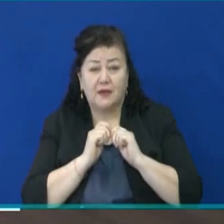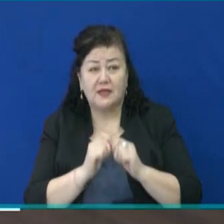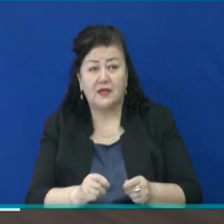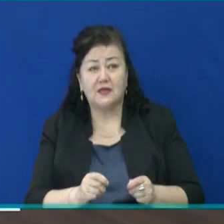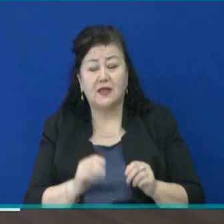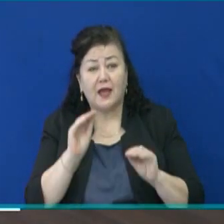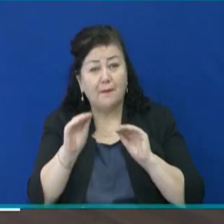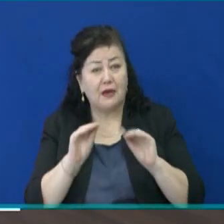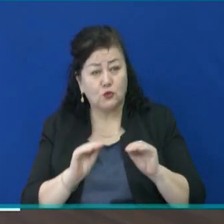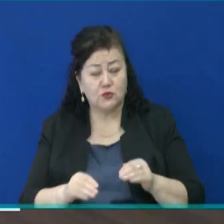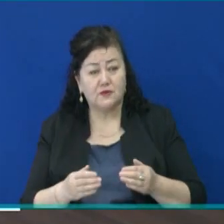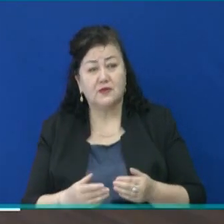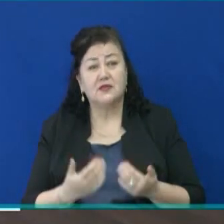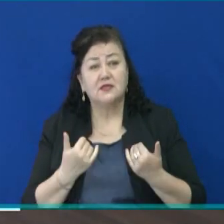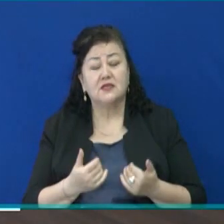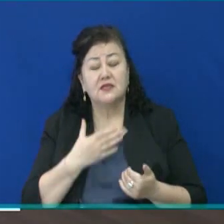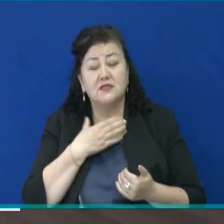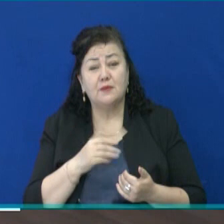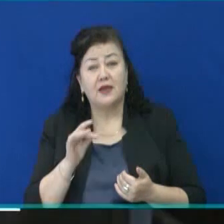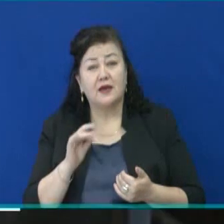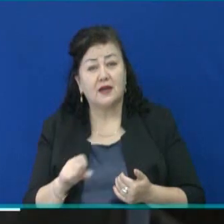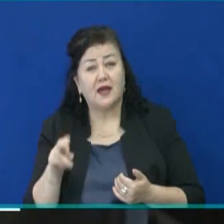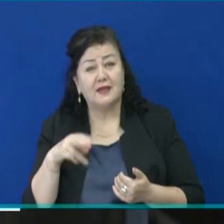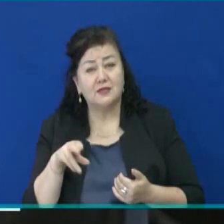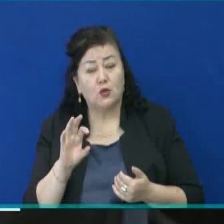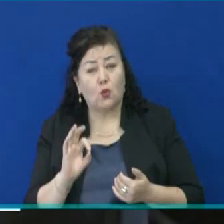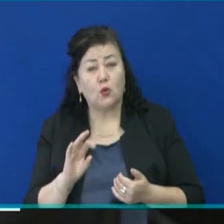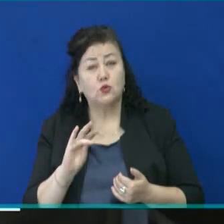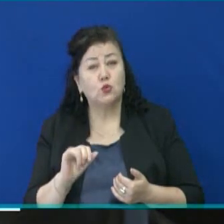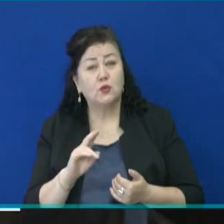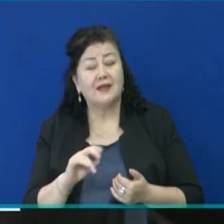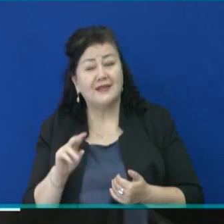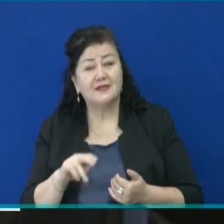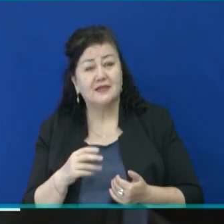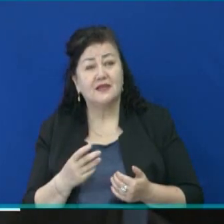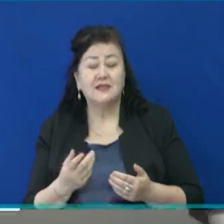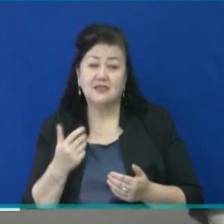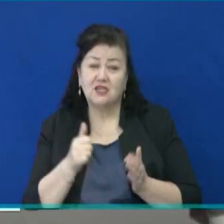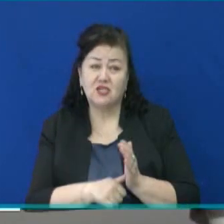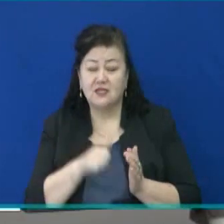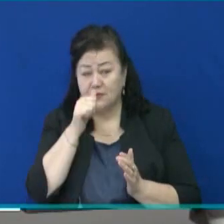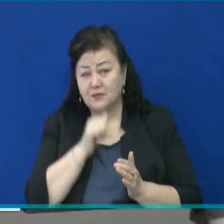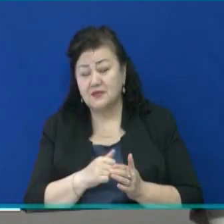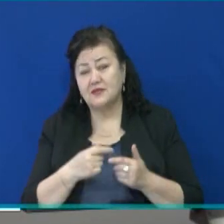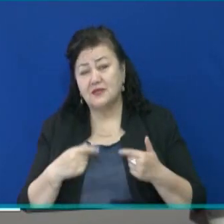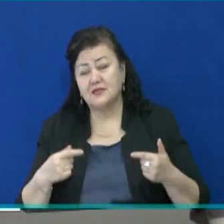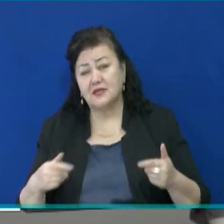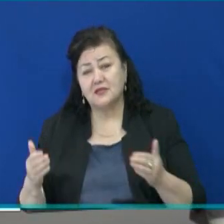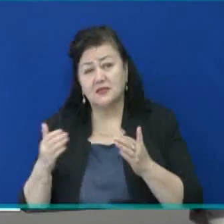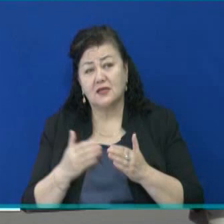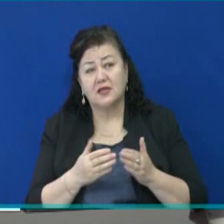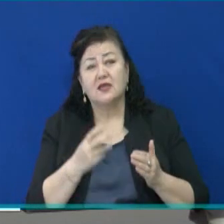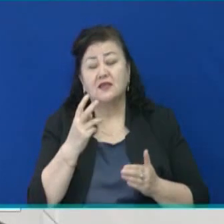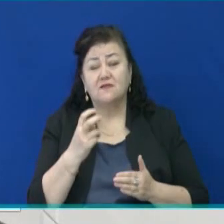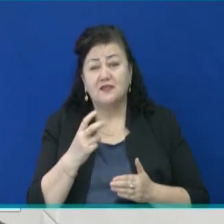тартты. Қазір Семейде радионуклеидтік терапияның бірегей бөлімшесінің жұмысы жалғасуда. Жарты жылдың ішінде Қазақстанның түкпір-түкпірінен 270 пациент